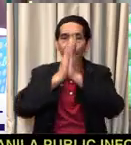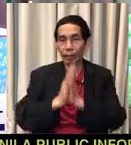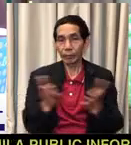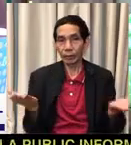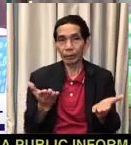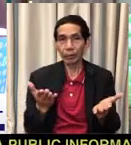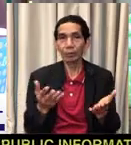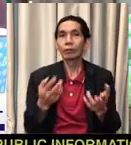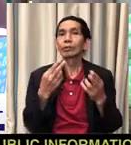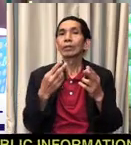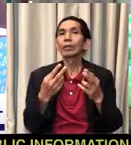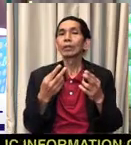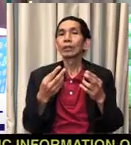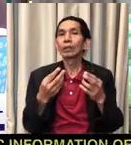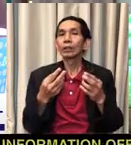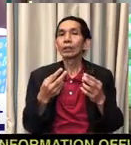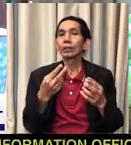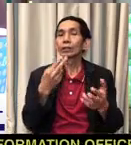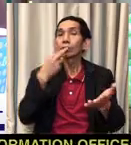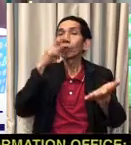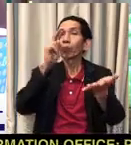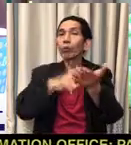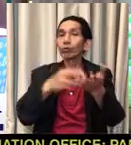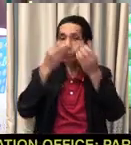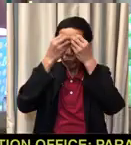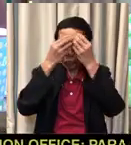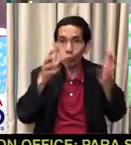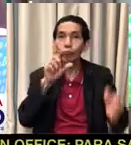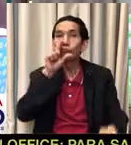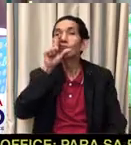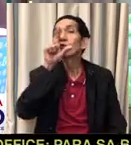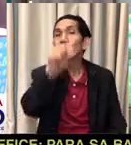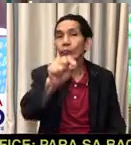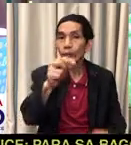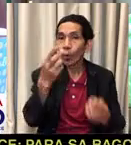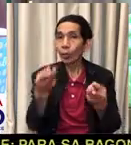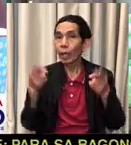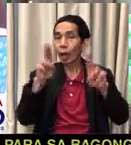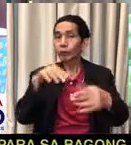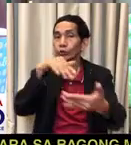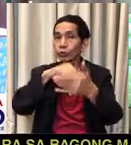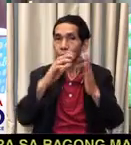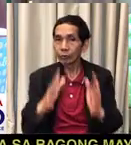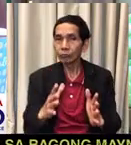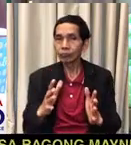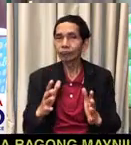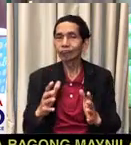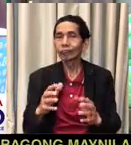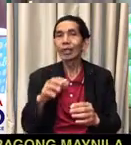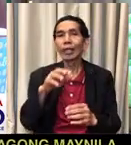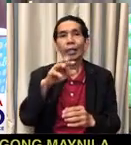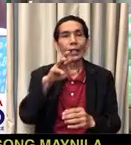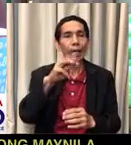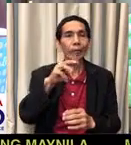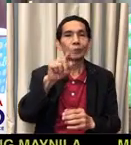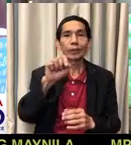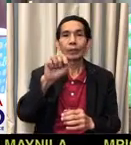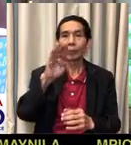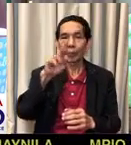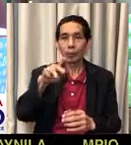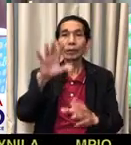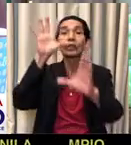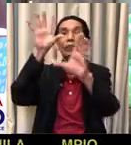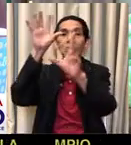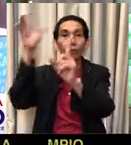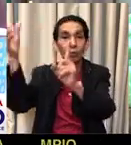Inireport niya yung nangyari sa kanya. O, inaksyon na ng MTPB.